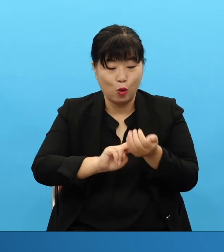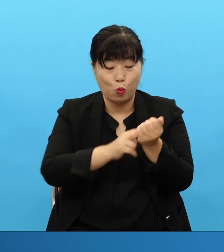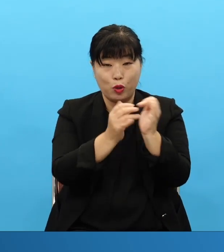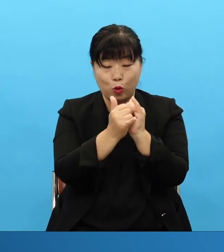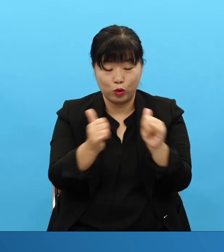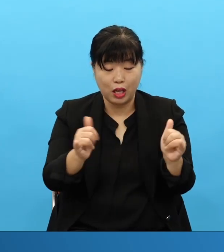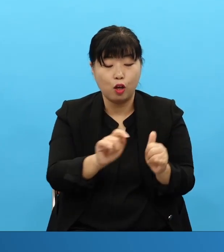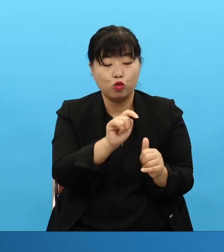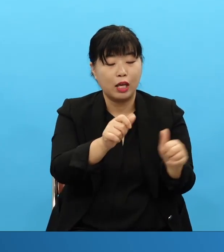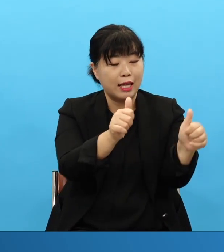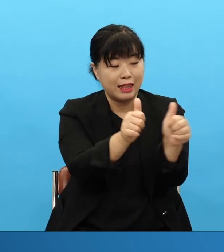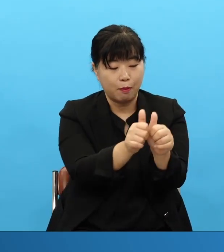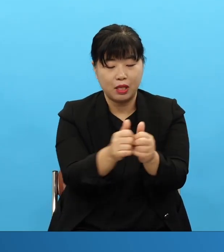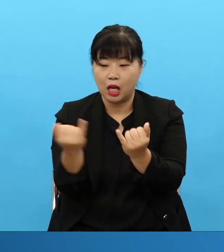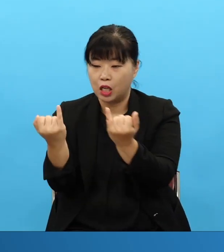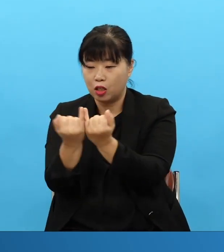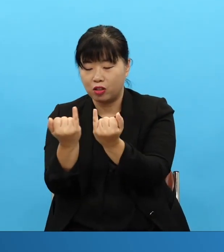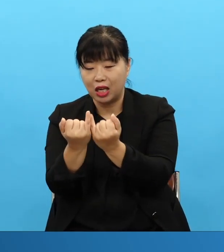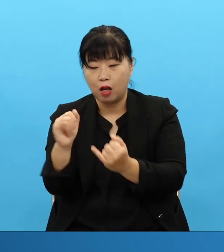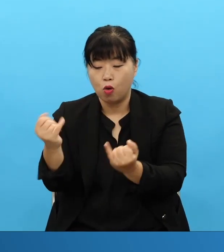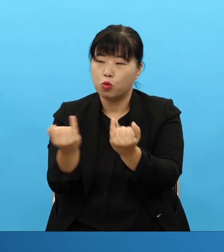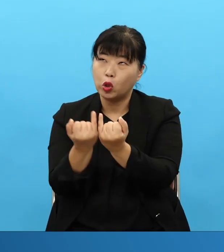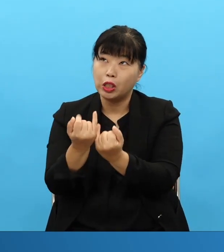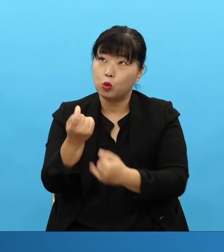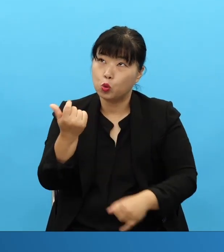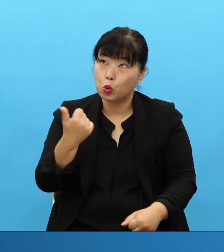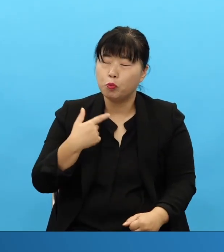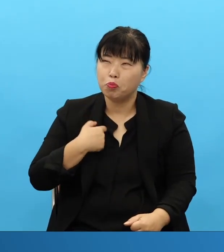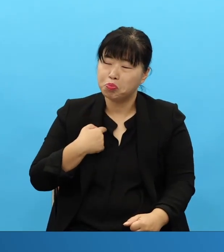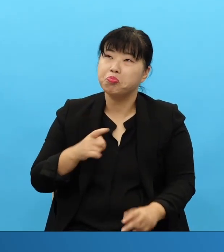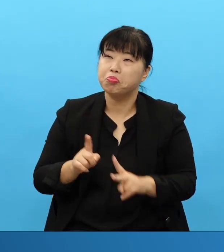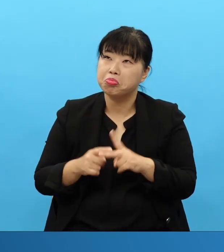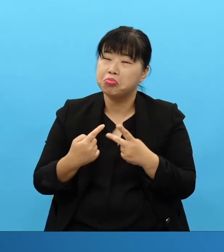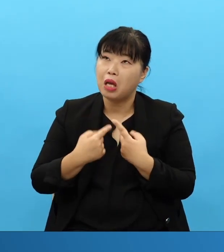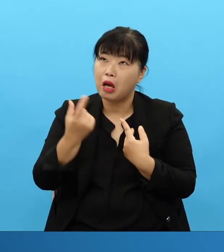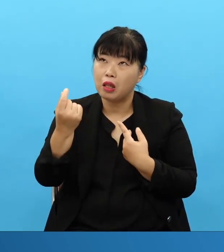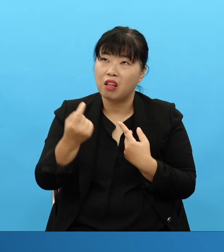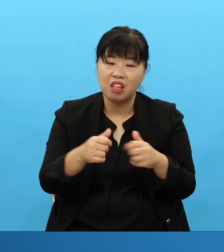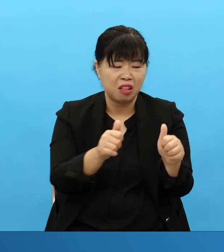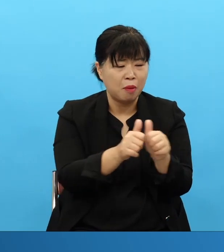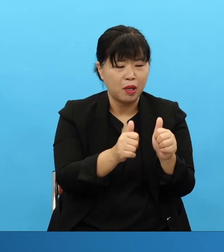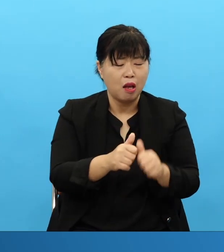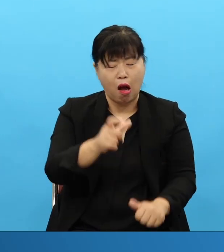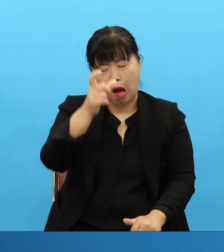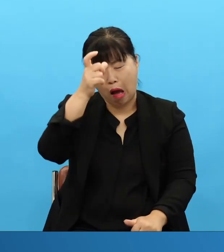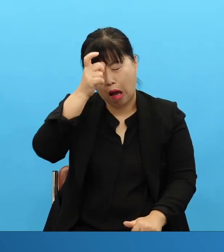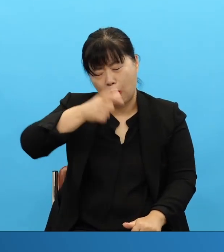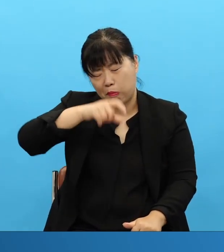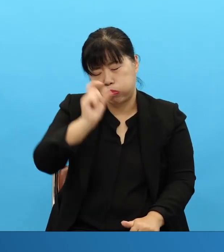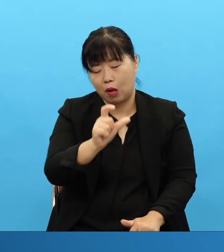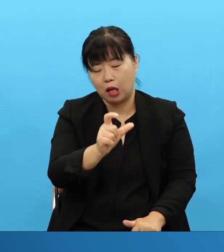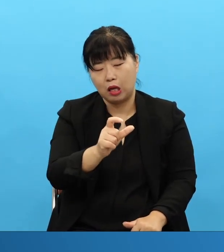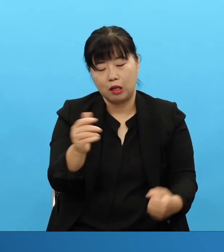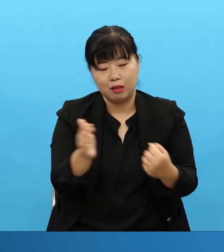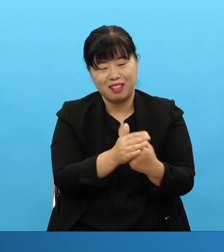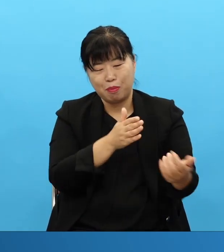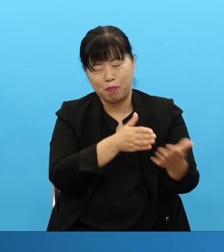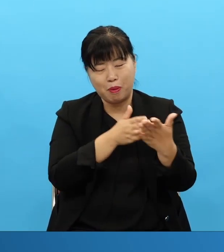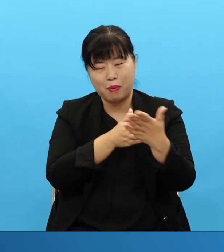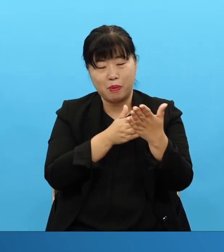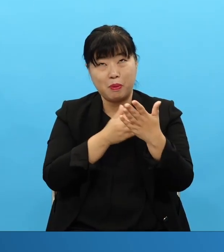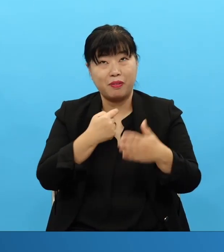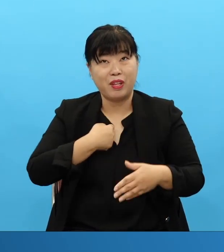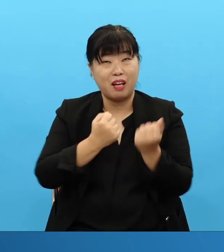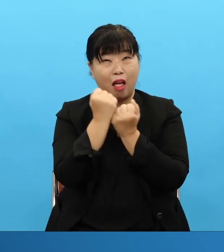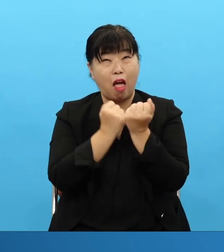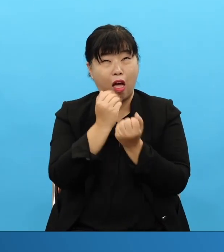자기에 맡기세요. 다 그러면. You know, the women, 이런 they're a 식이라. little more hairdressers, they're a little more shy, and so they pretend as if they're listening to me. But the men, they're very confident, say, oh, I know what I'm doing. 그래